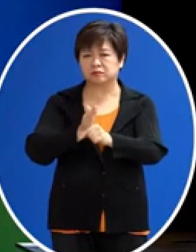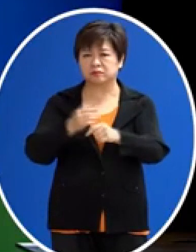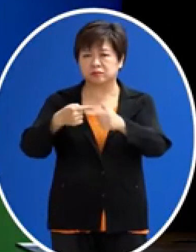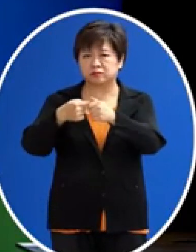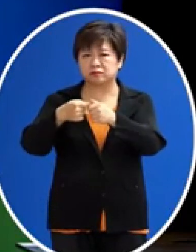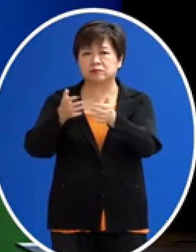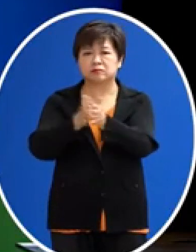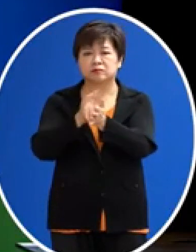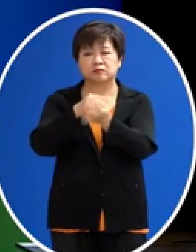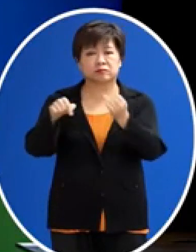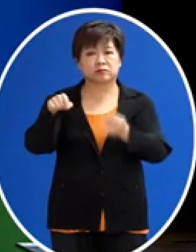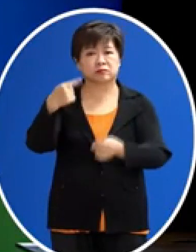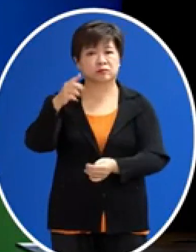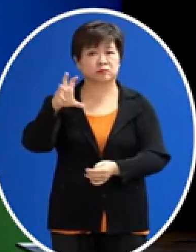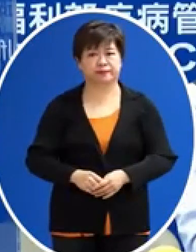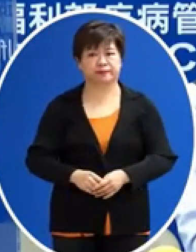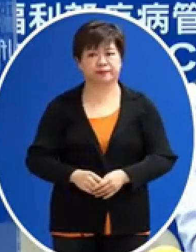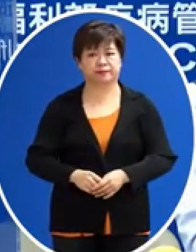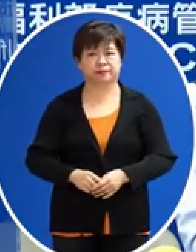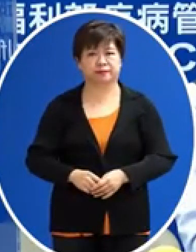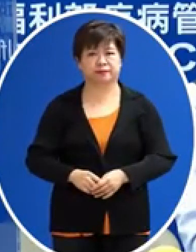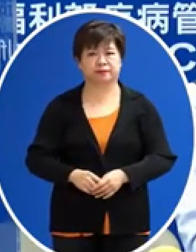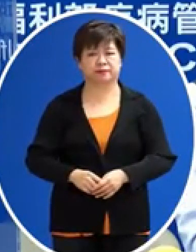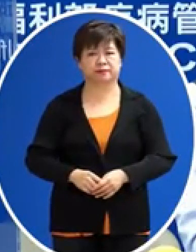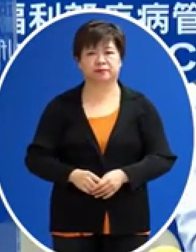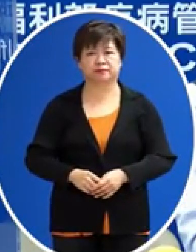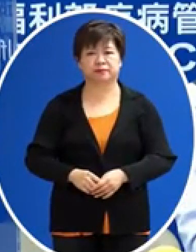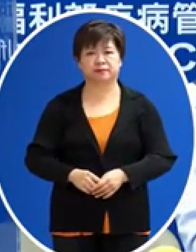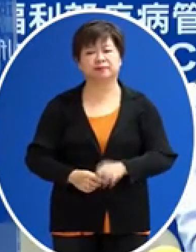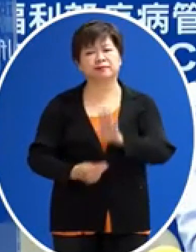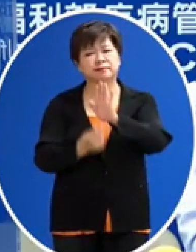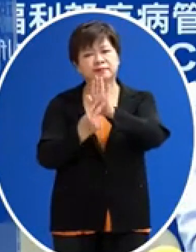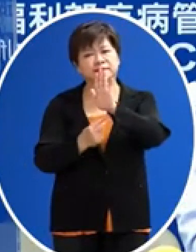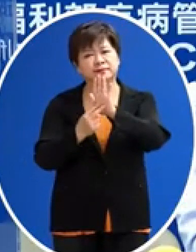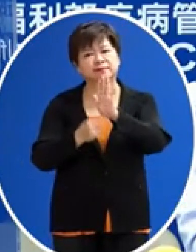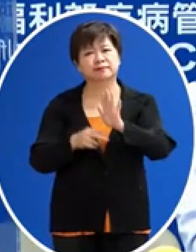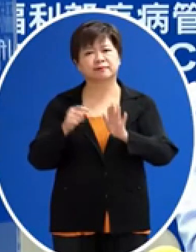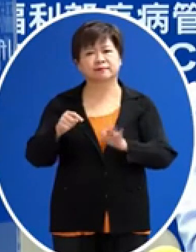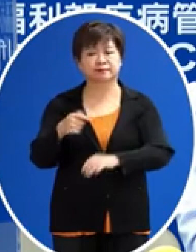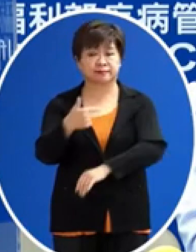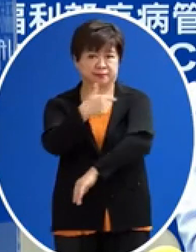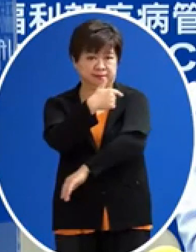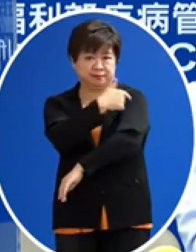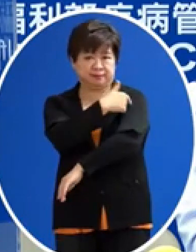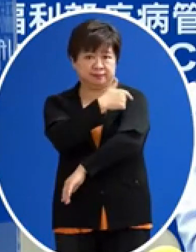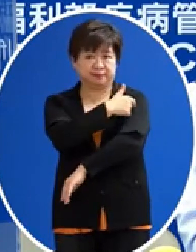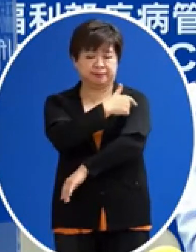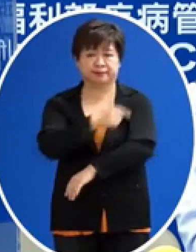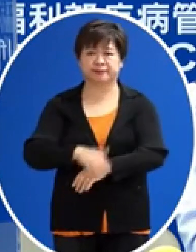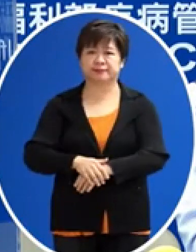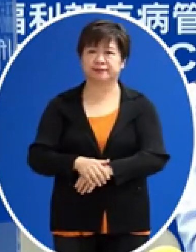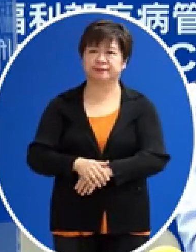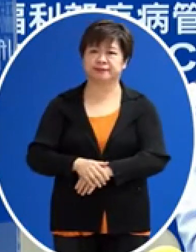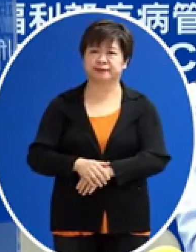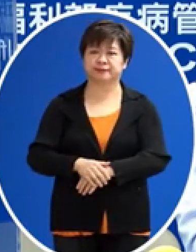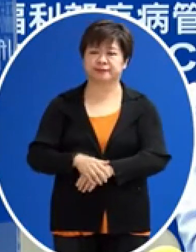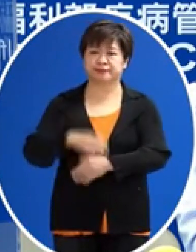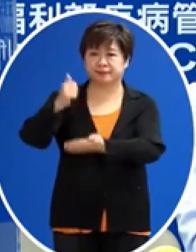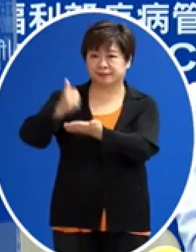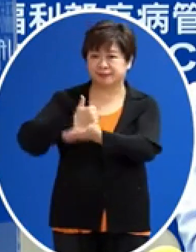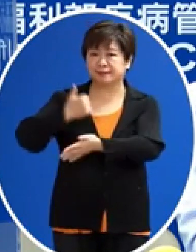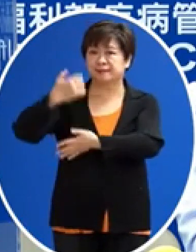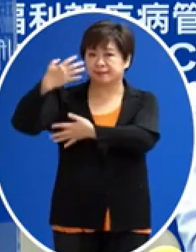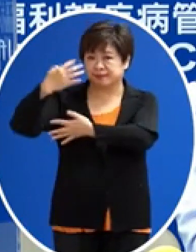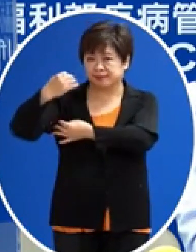180万剂，想问说这个是否属实？ 其实在很就是说基本上在疫苗的第一个到货这个时程里